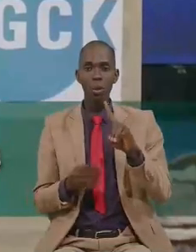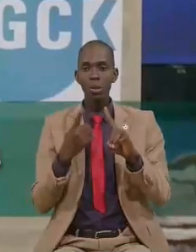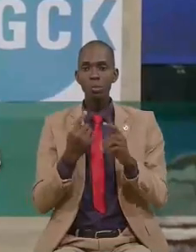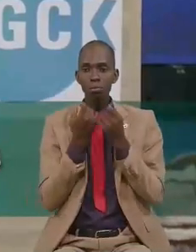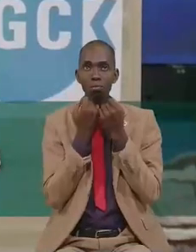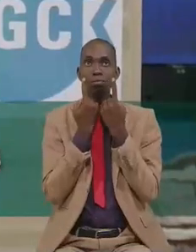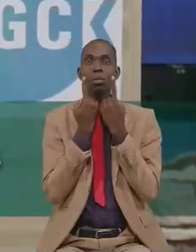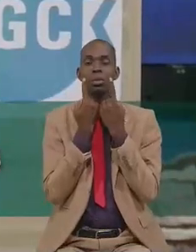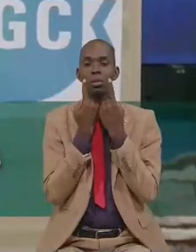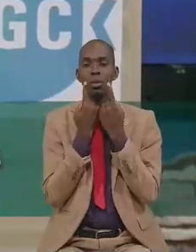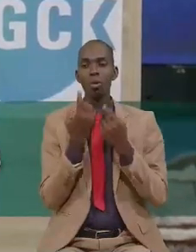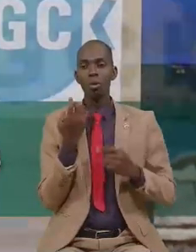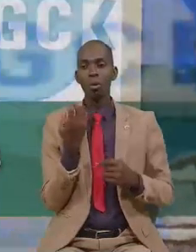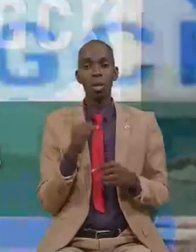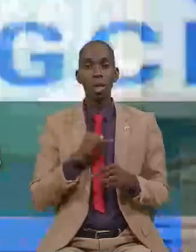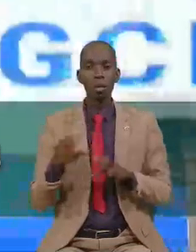réveil.